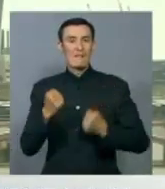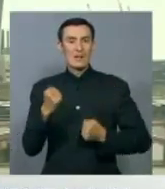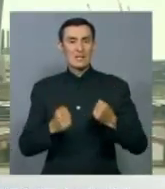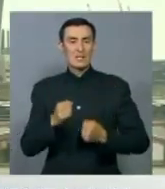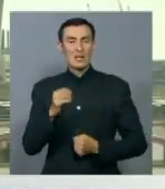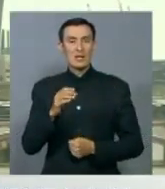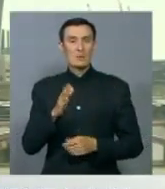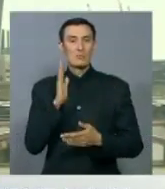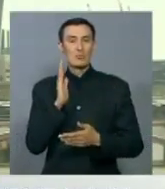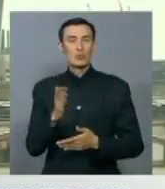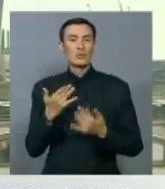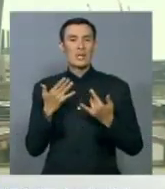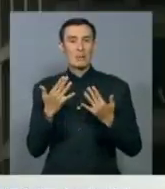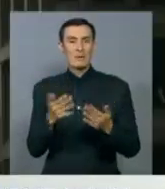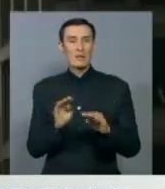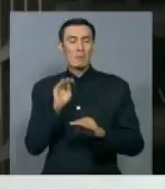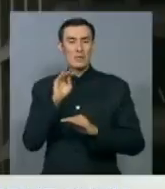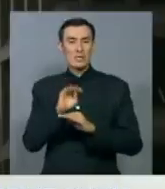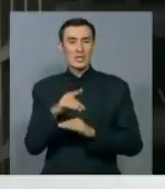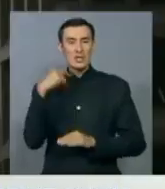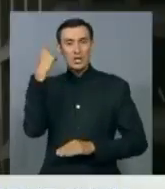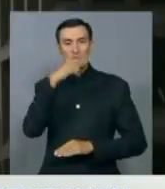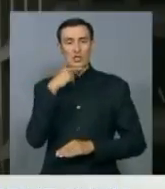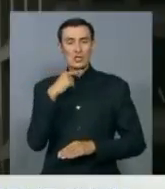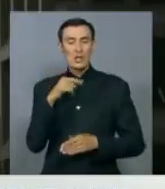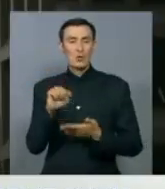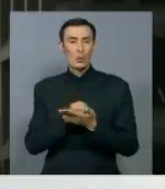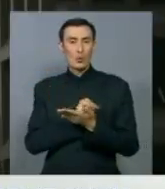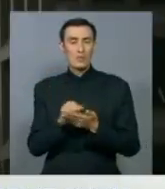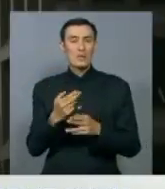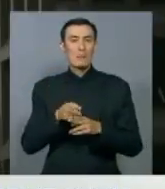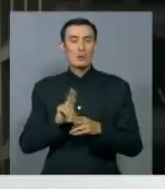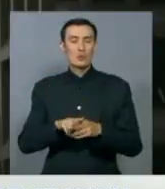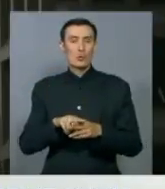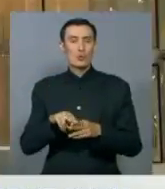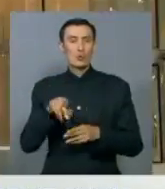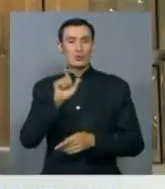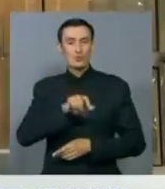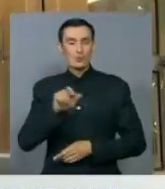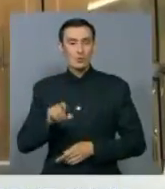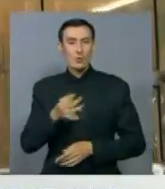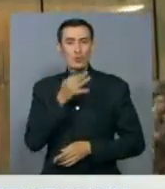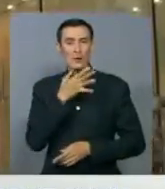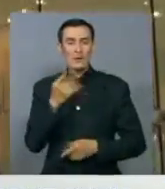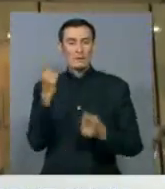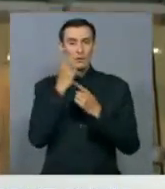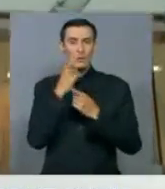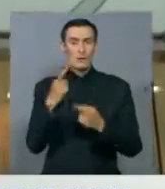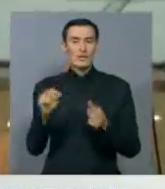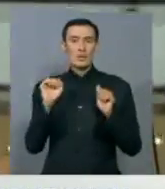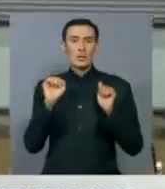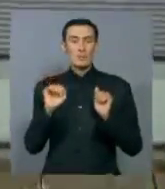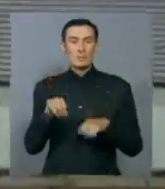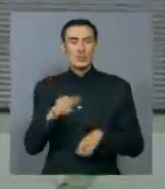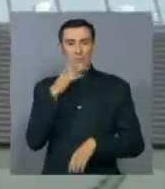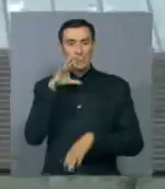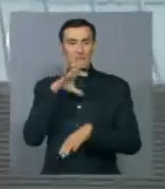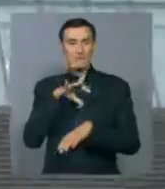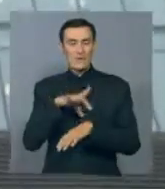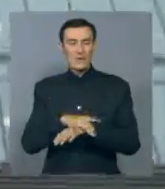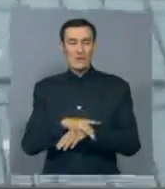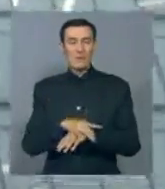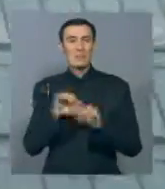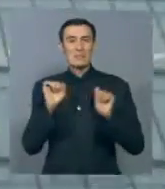у водителей могут потребовать дополнительные личные данные, поскольку чиновники уверены, что любая информация поможет